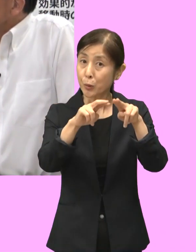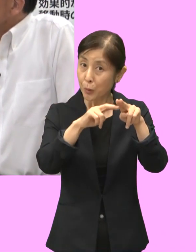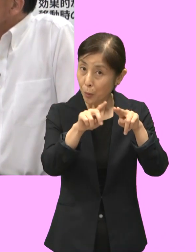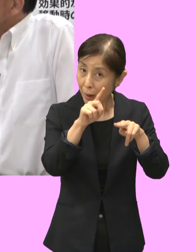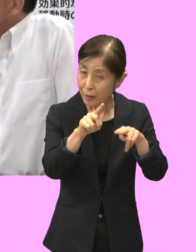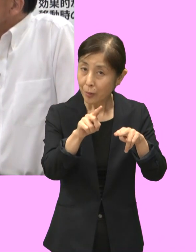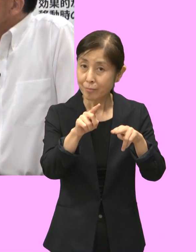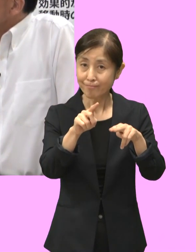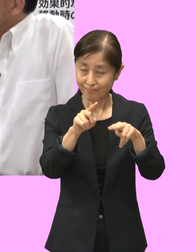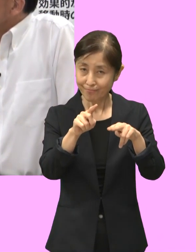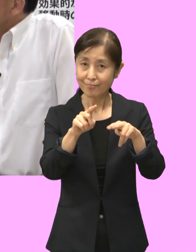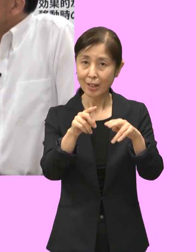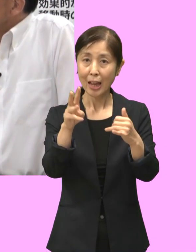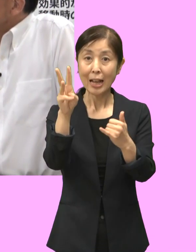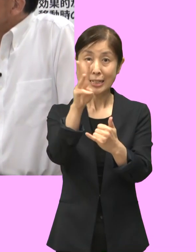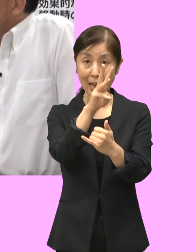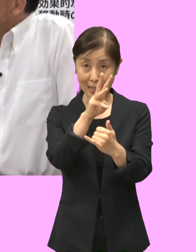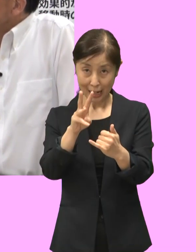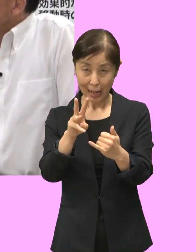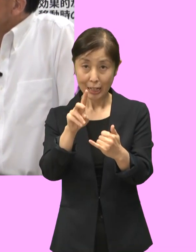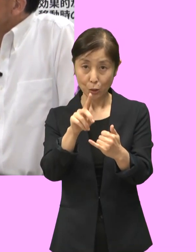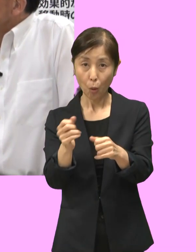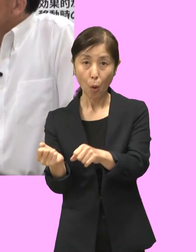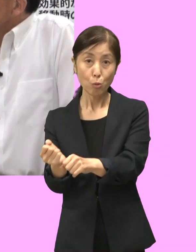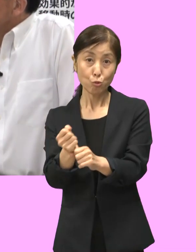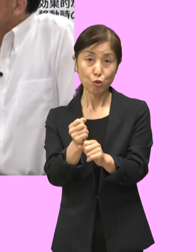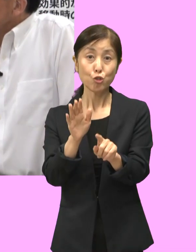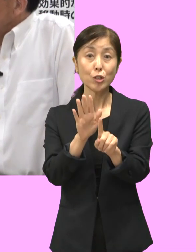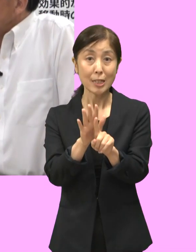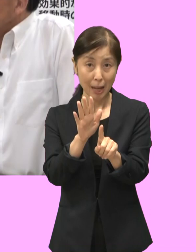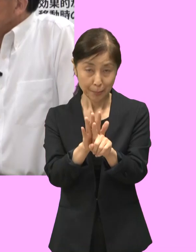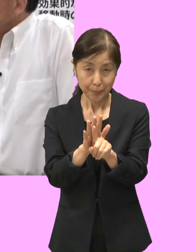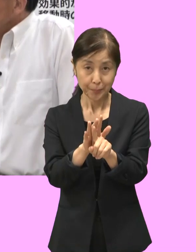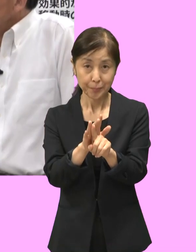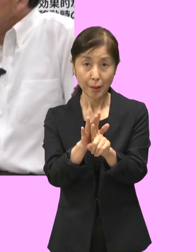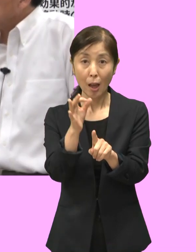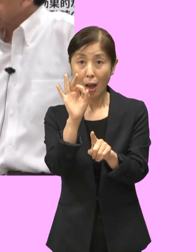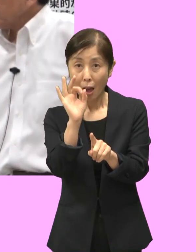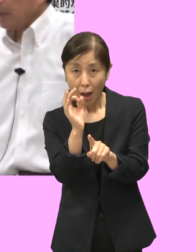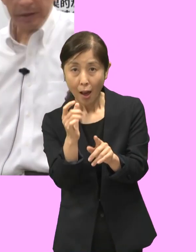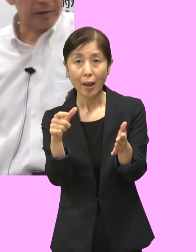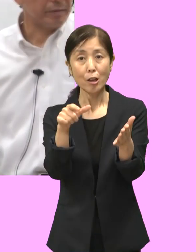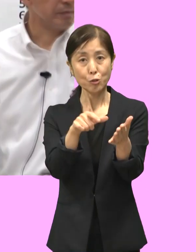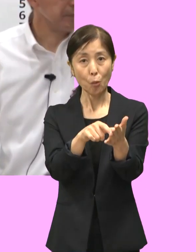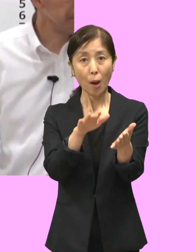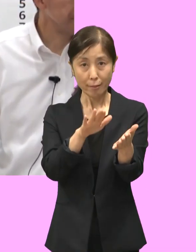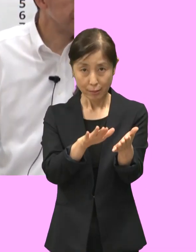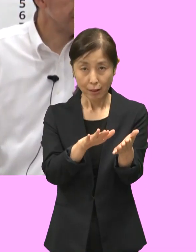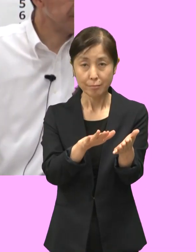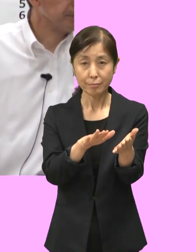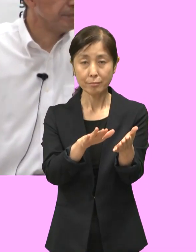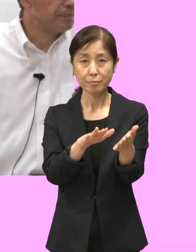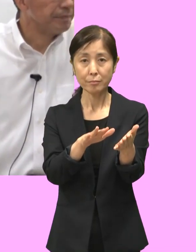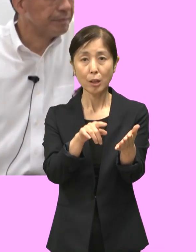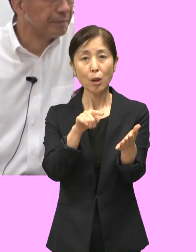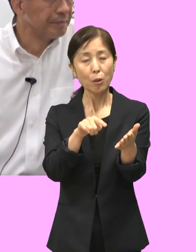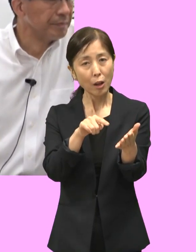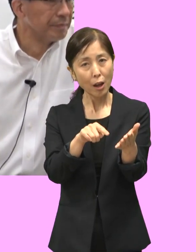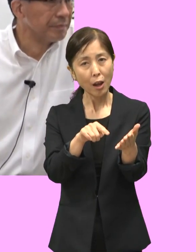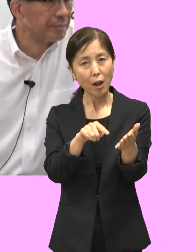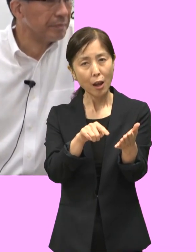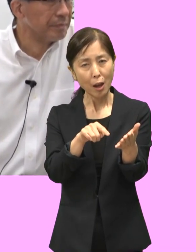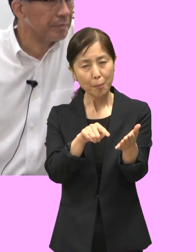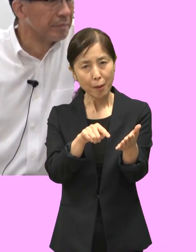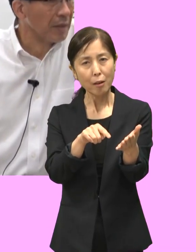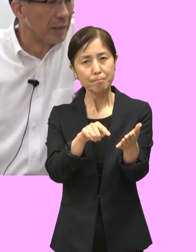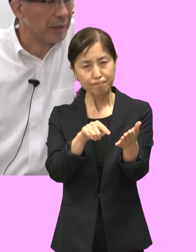への災害の復旧支援の費用が計上されていたかと思うんですけれども、はい、これって分